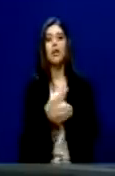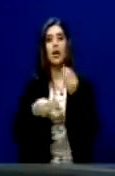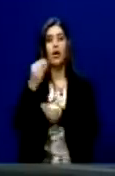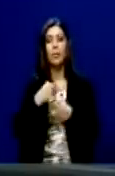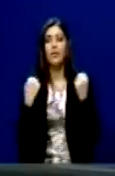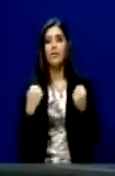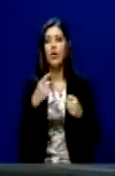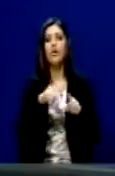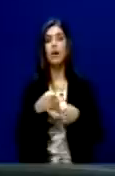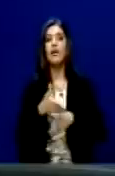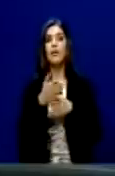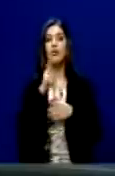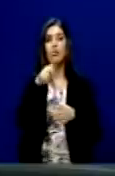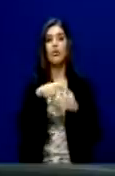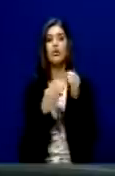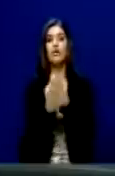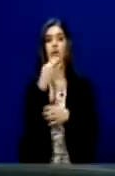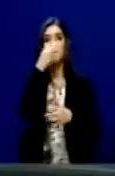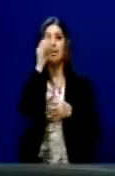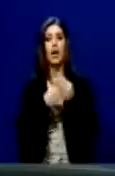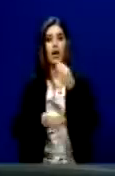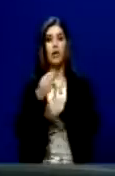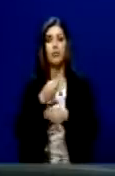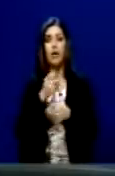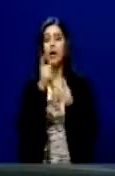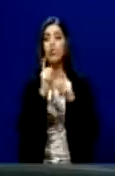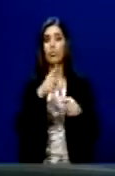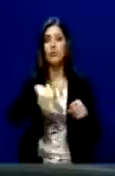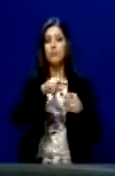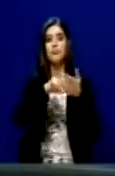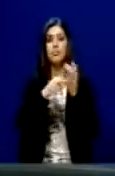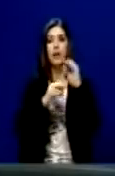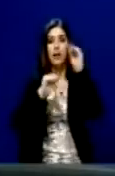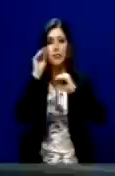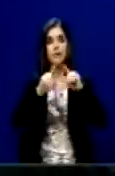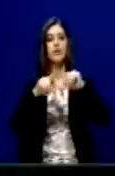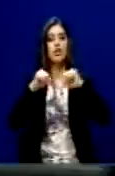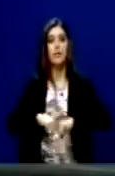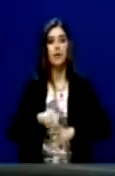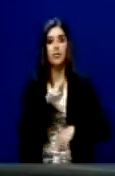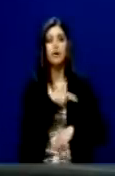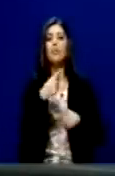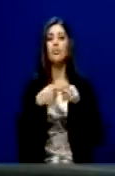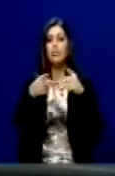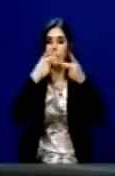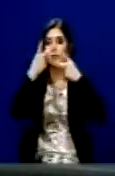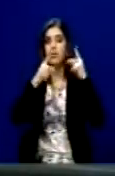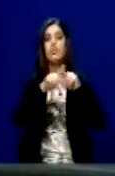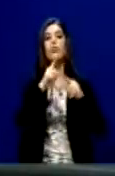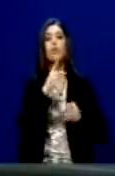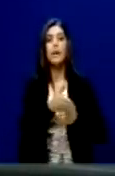dhe padyshim ndikon në zhvillimin e përgjithshëm. Por këtë duhet të bëjë një qeveri e përgjeshme që kujdeset për qytetarët e